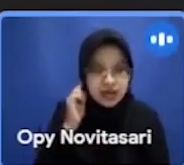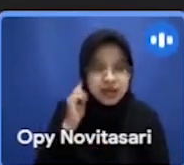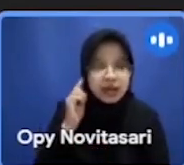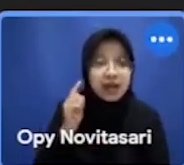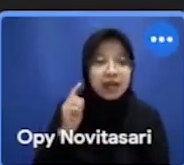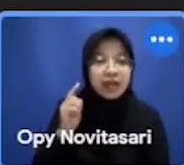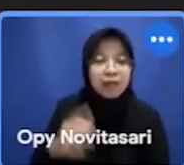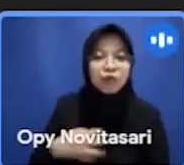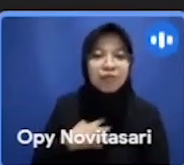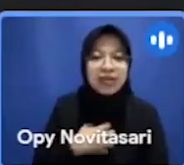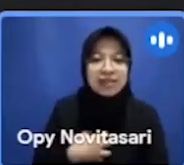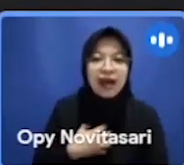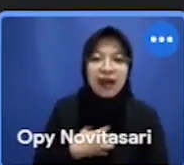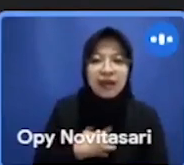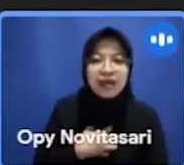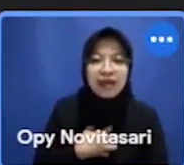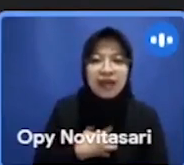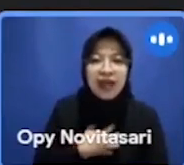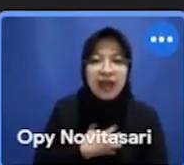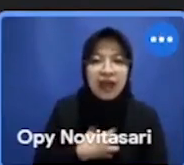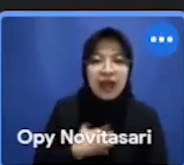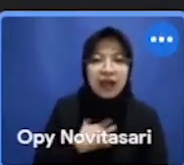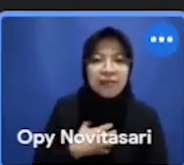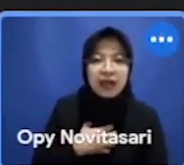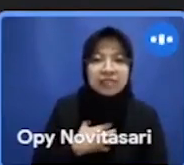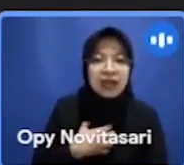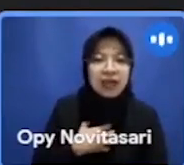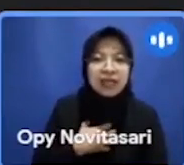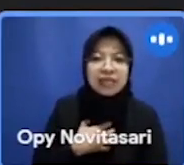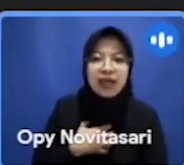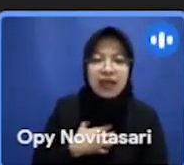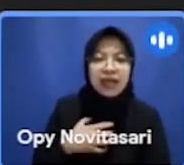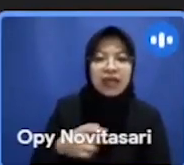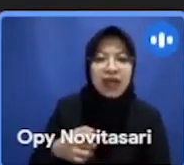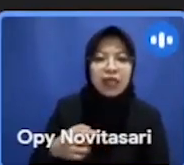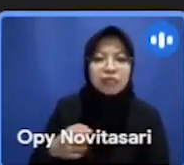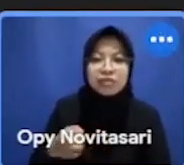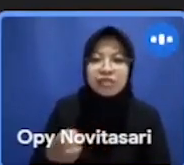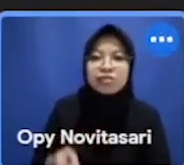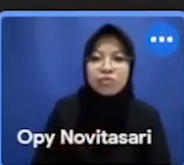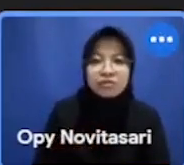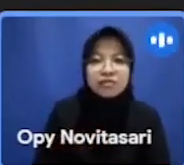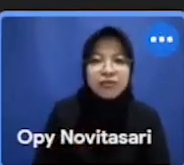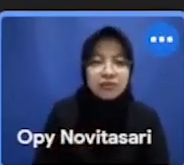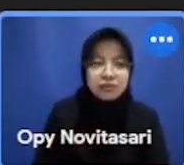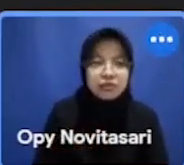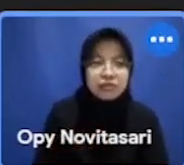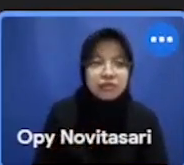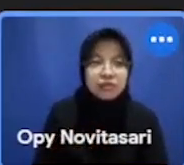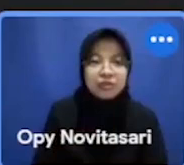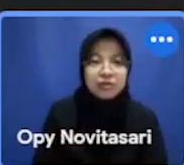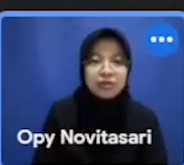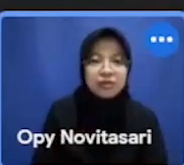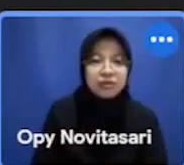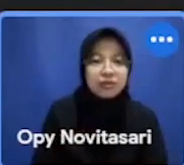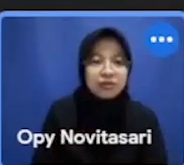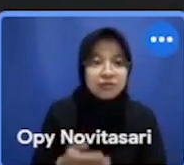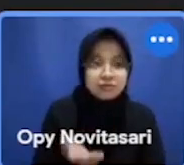mendengar namun merasakan dari merasakan getaran dari alat musik tersebut seperti